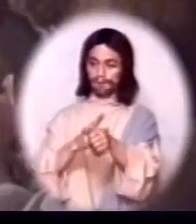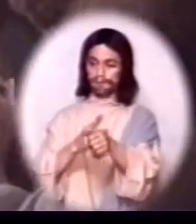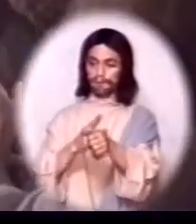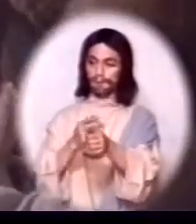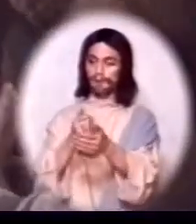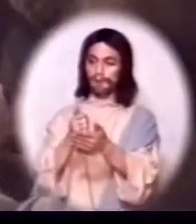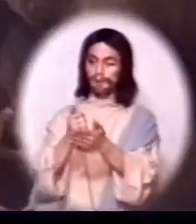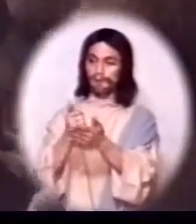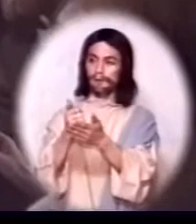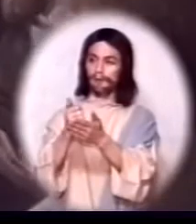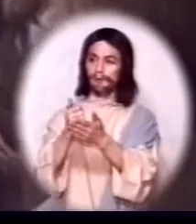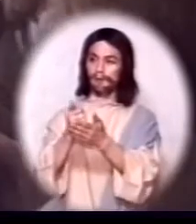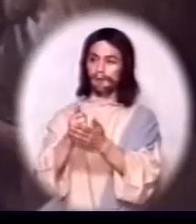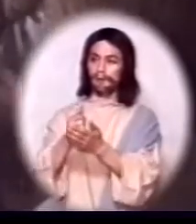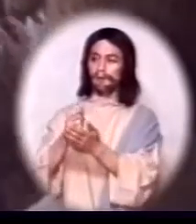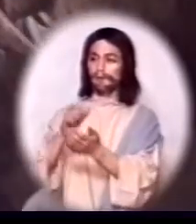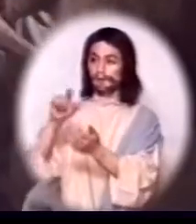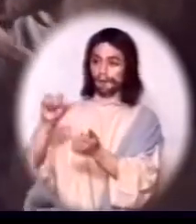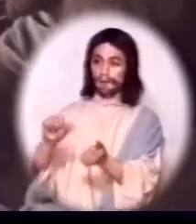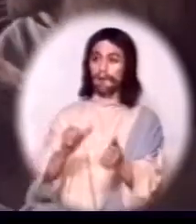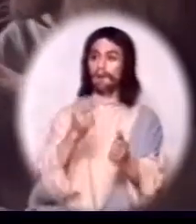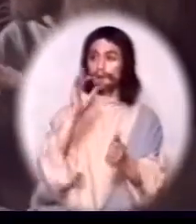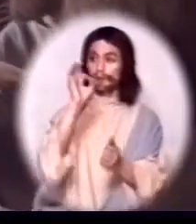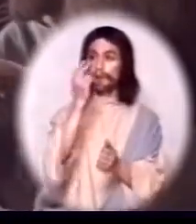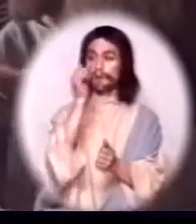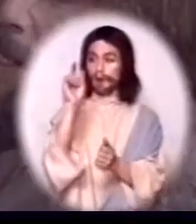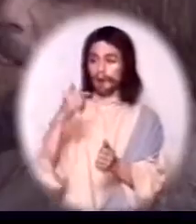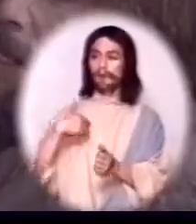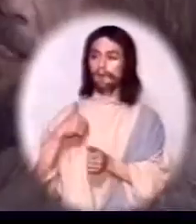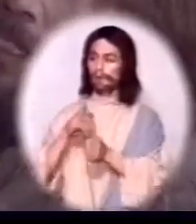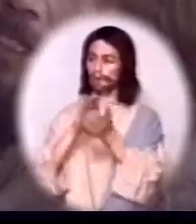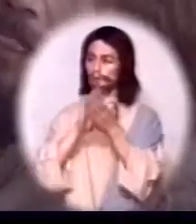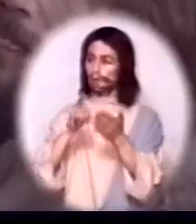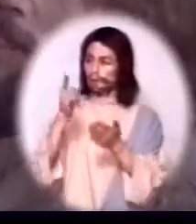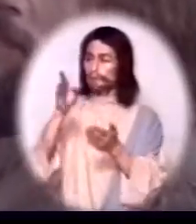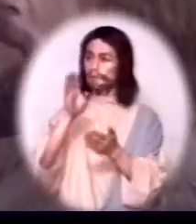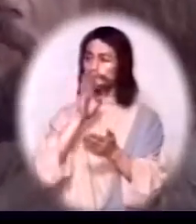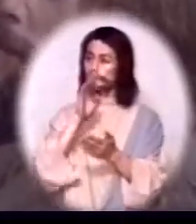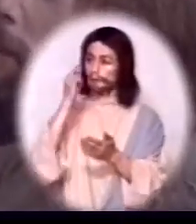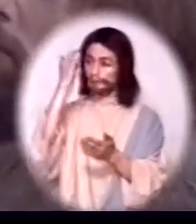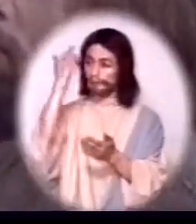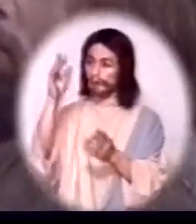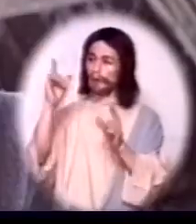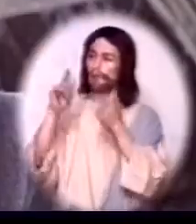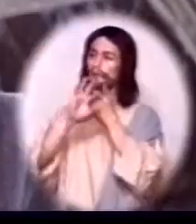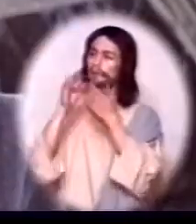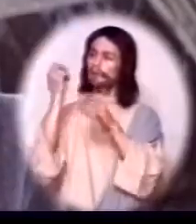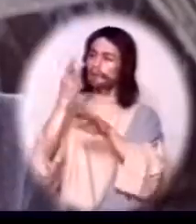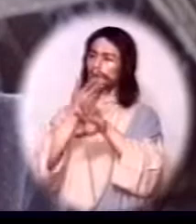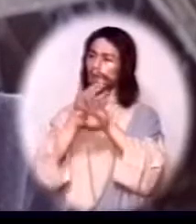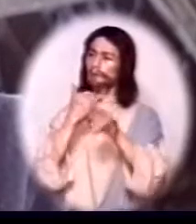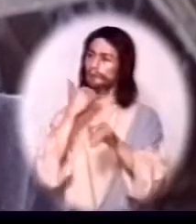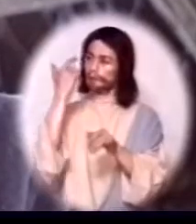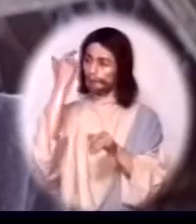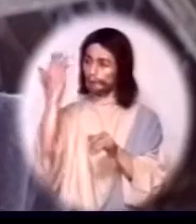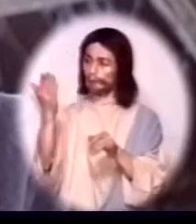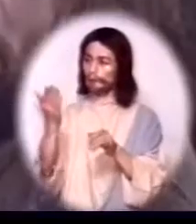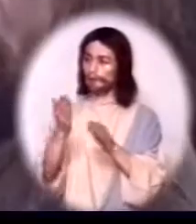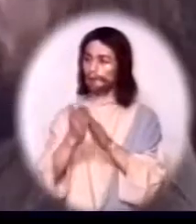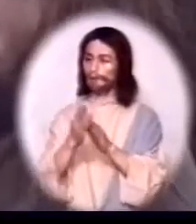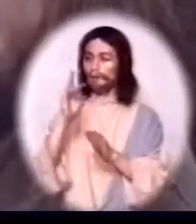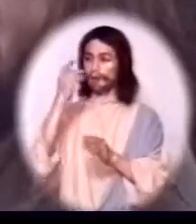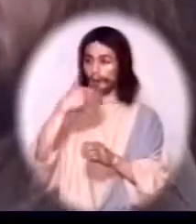선생님. 세례 요한이 우리를 보냈습니다. 오실 그분이 바로 당신입니까? 아니면 또 다른 사람을 기다려야